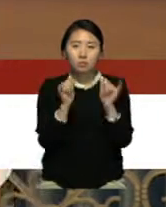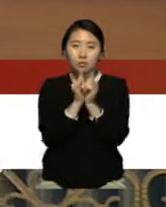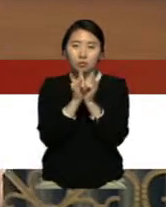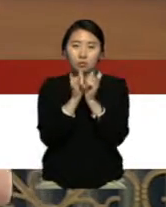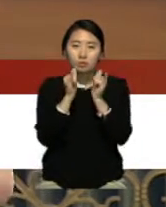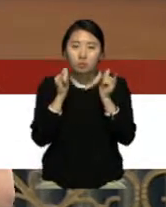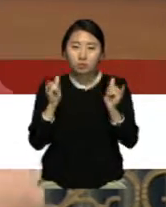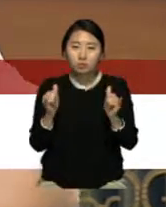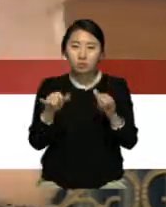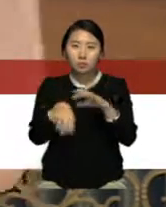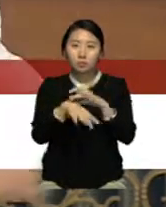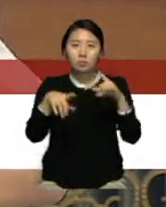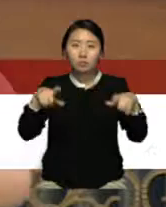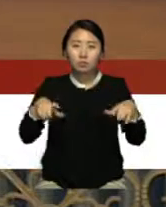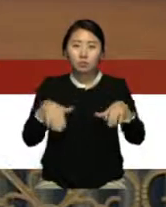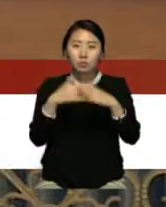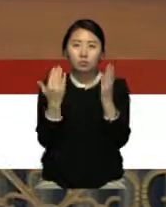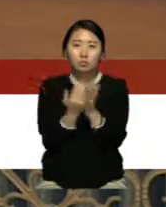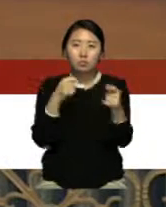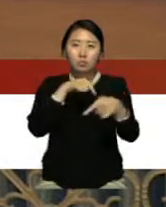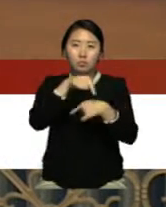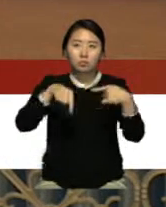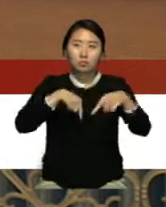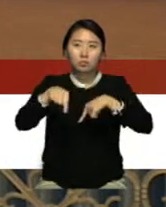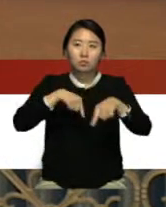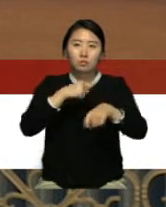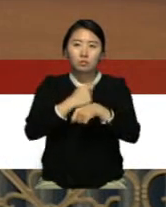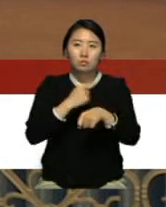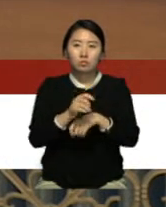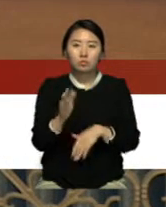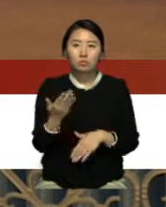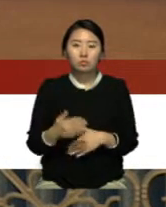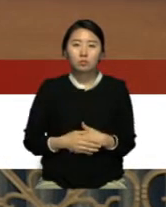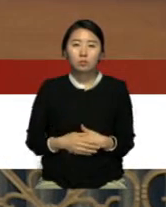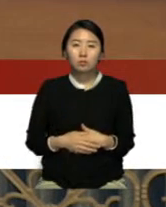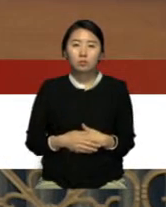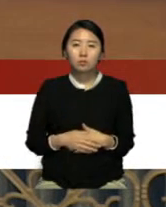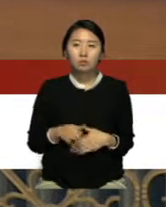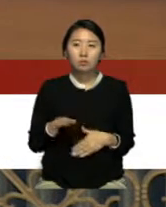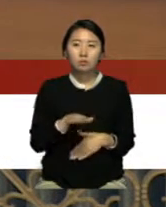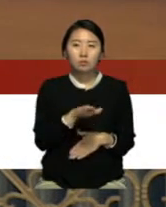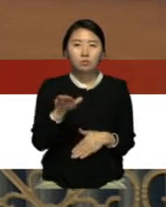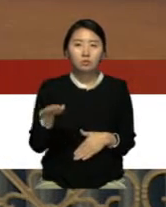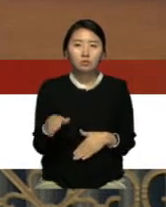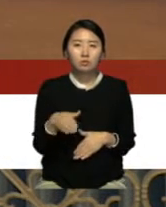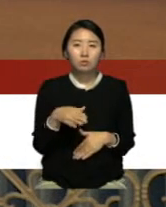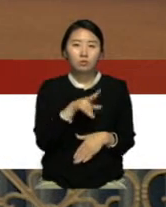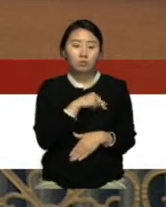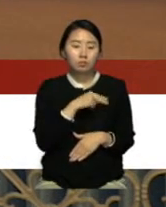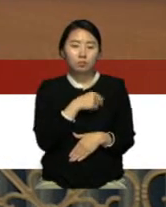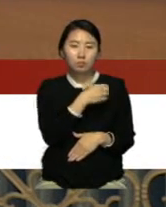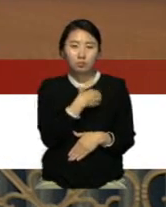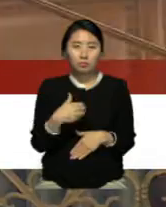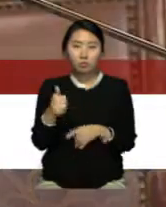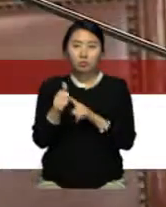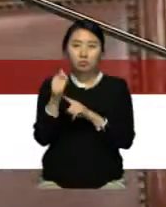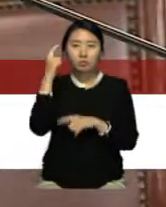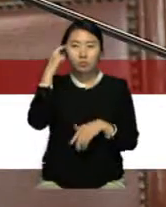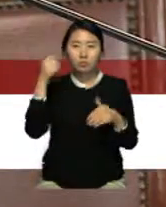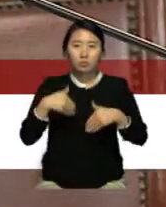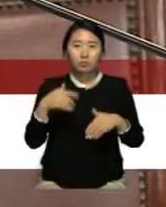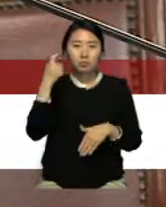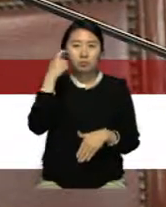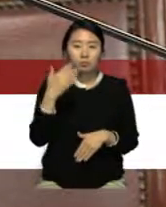주민들이 종로구 다 운영을 하세요. 그렇게 하신다면. 의원이 뭔 필요하고 구청에 뭔 필요합니까?